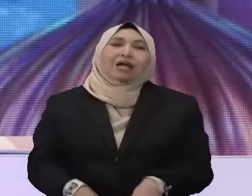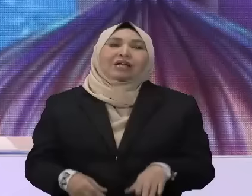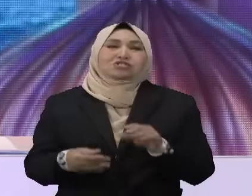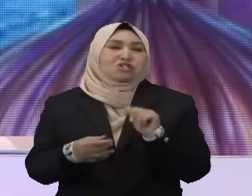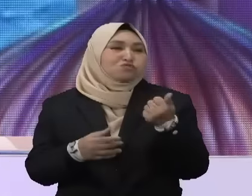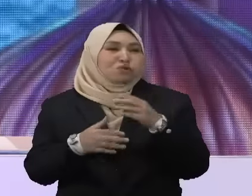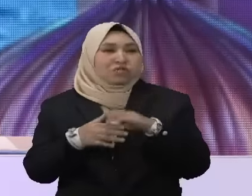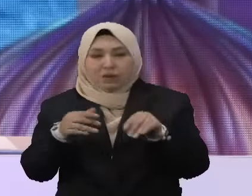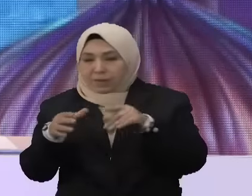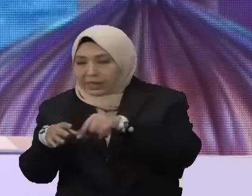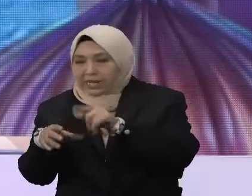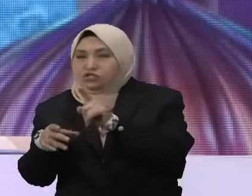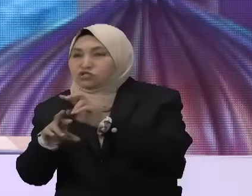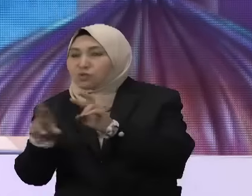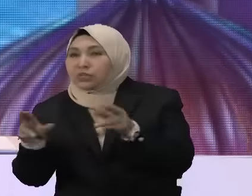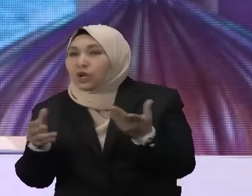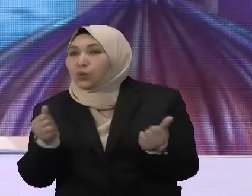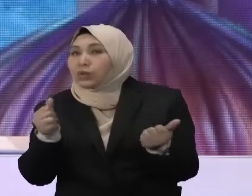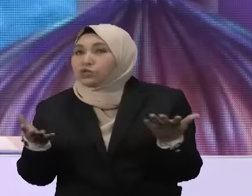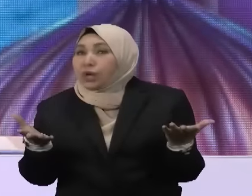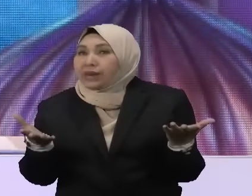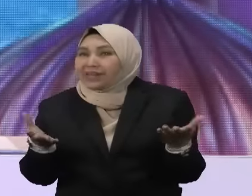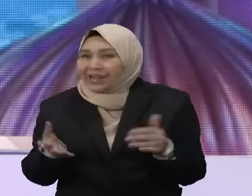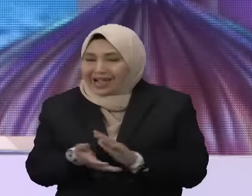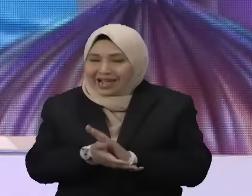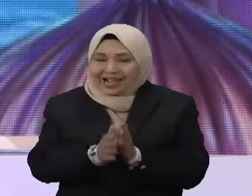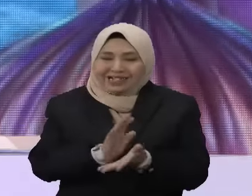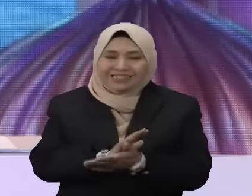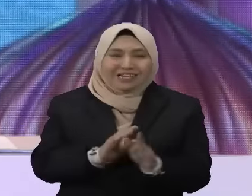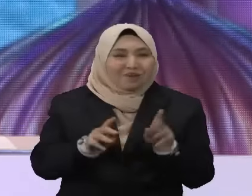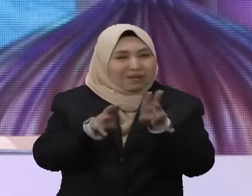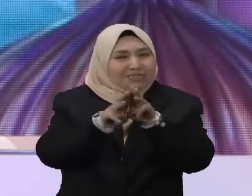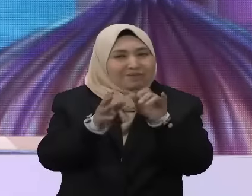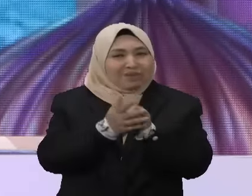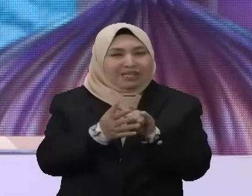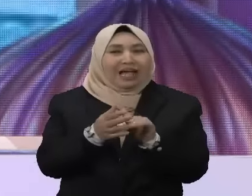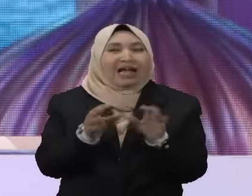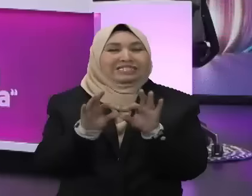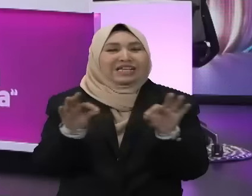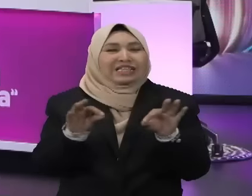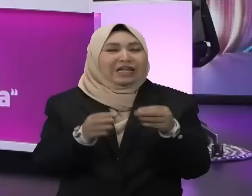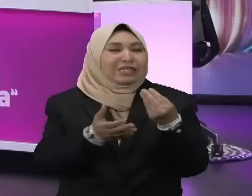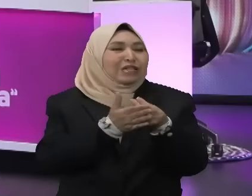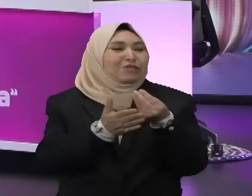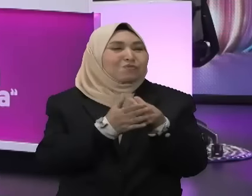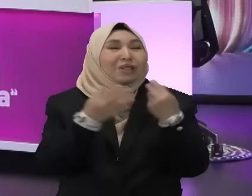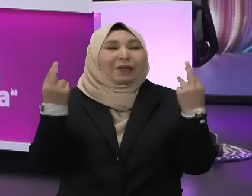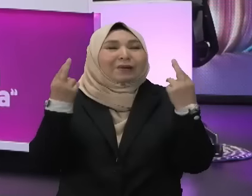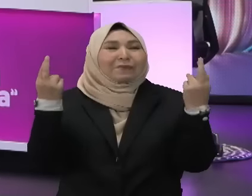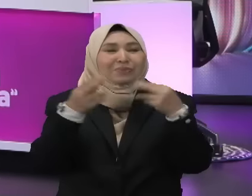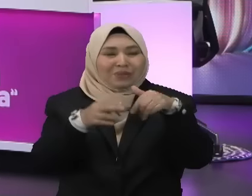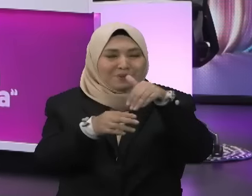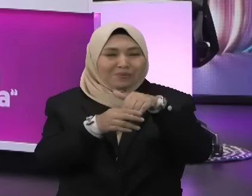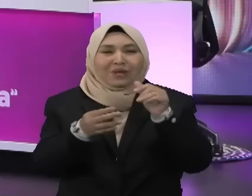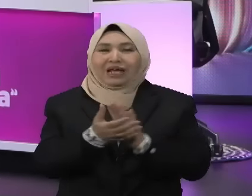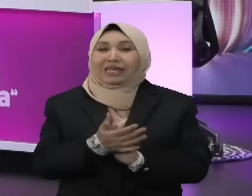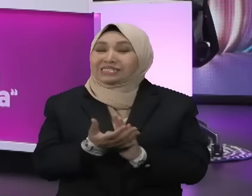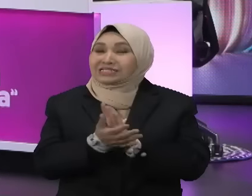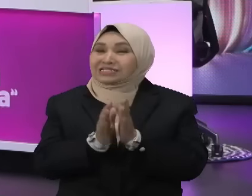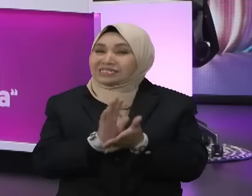dengan buka sampul RM1,000. Mana terujanya? Contohnya lah. Ini cerita duit raya. Anak-anak kita. Cerita duit raya.